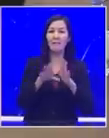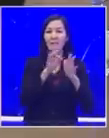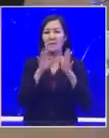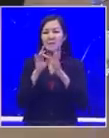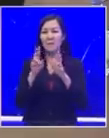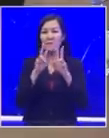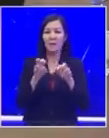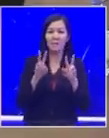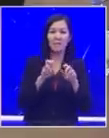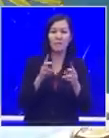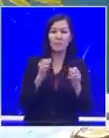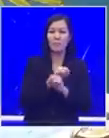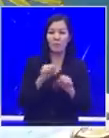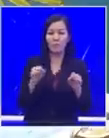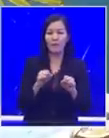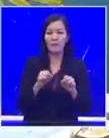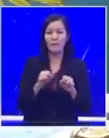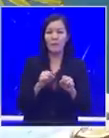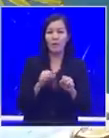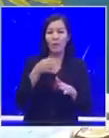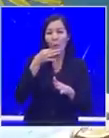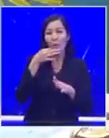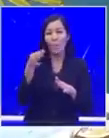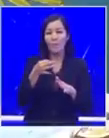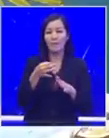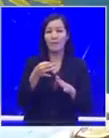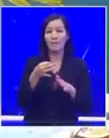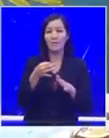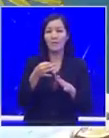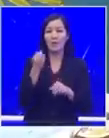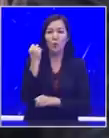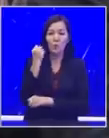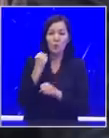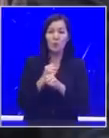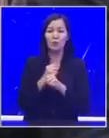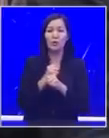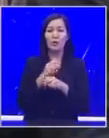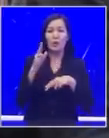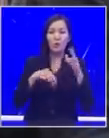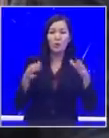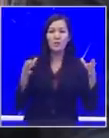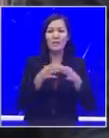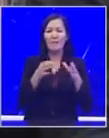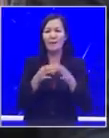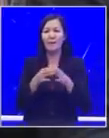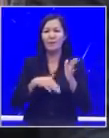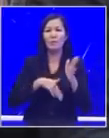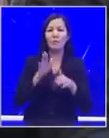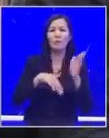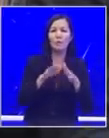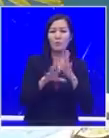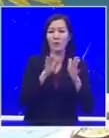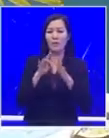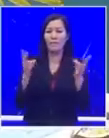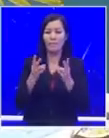будете отвечать. Вот этих опытных, Чормактан бастап, всех вот это, Позднякова, Людмилу, всех собери,